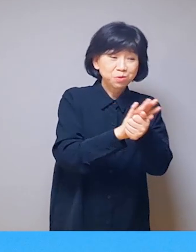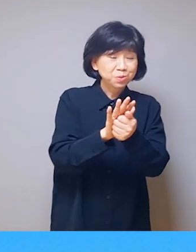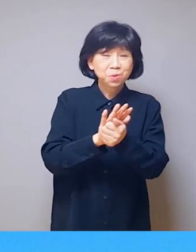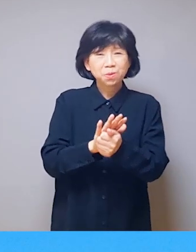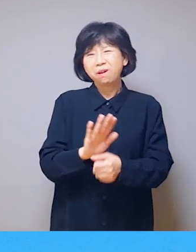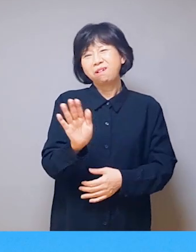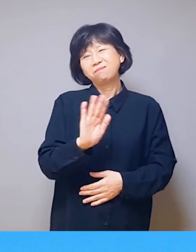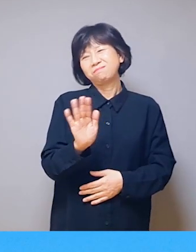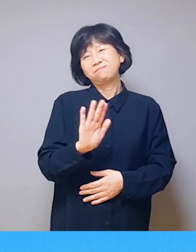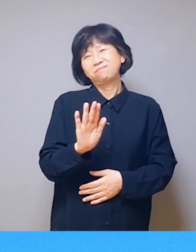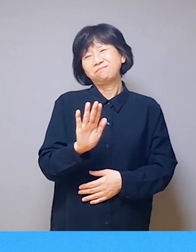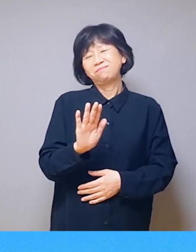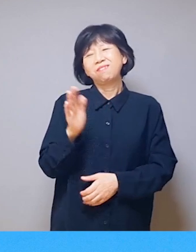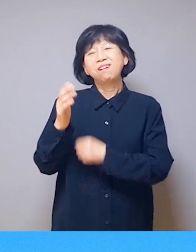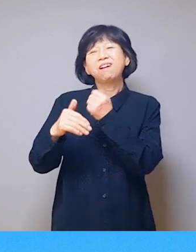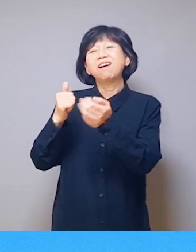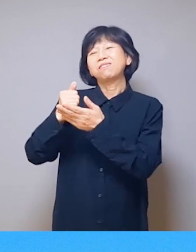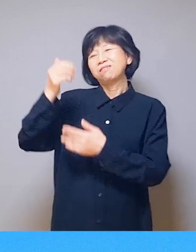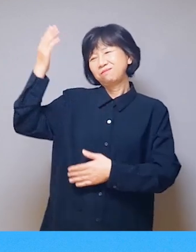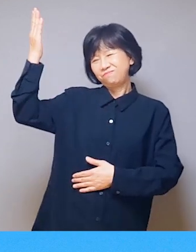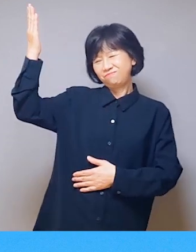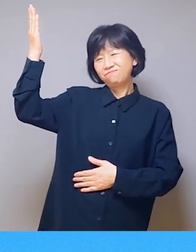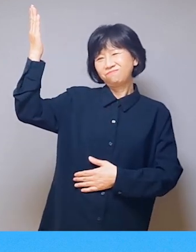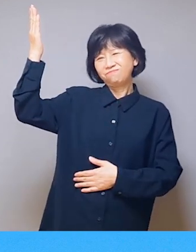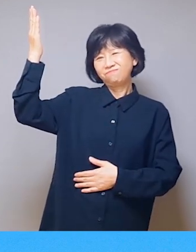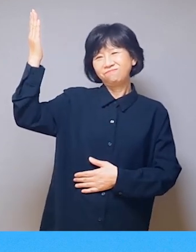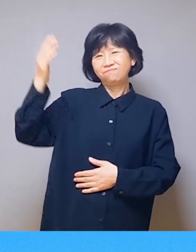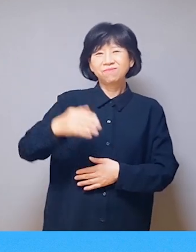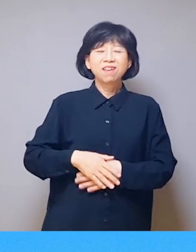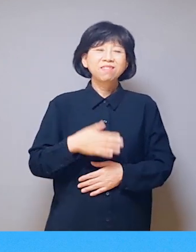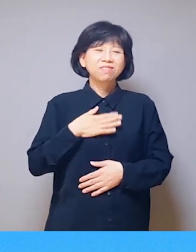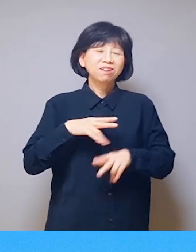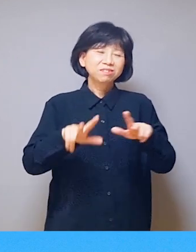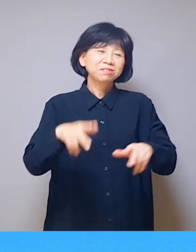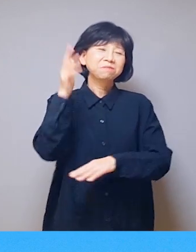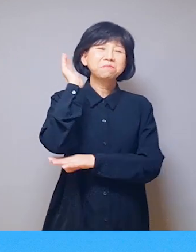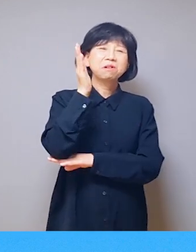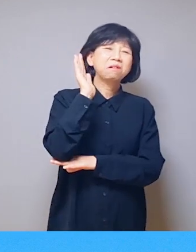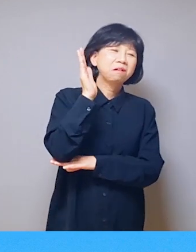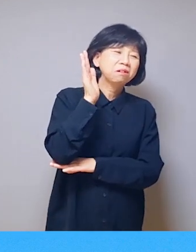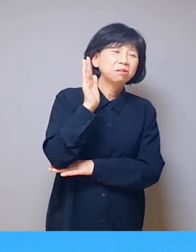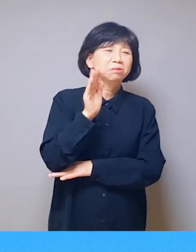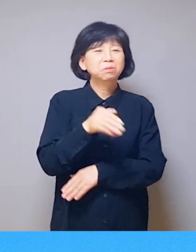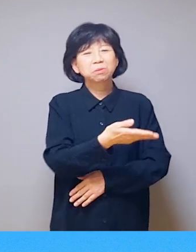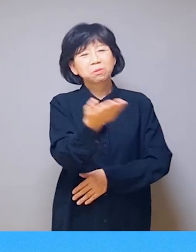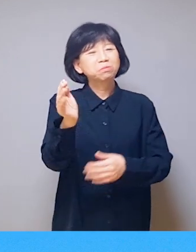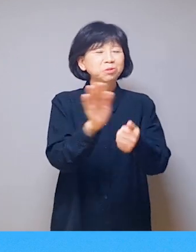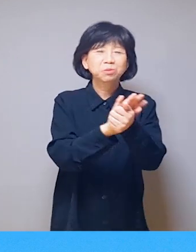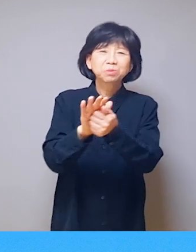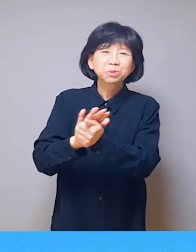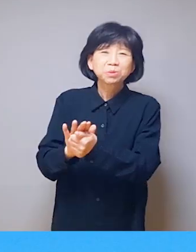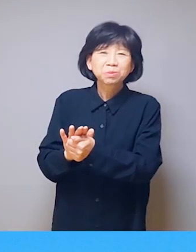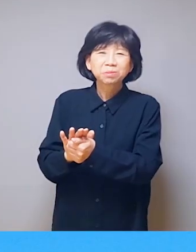되는 게 아니더라고요. 제가 이 앞에서 뭐라 해가지고 성도님들이